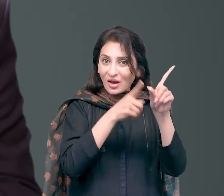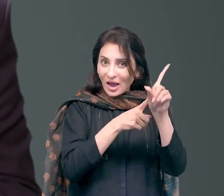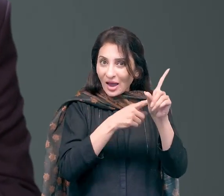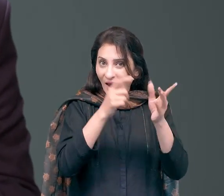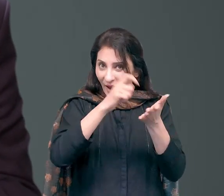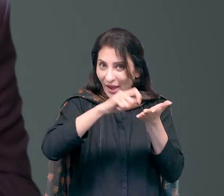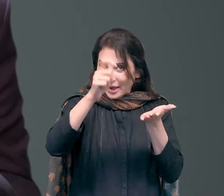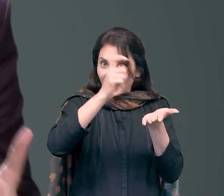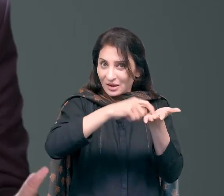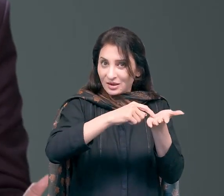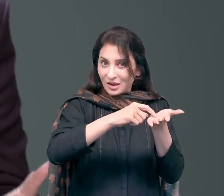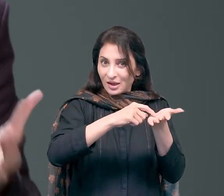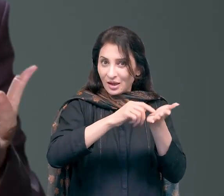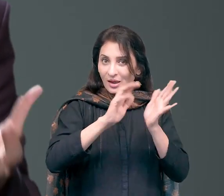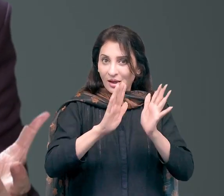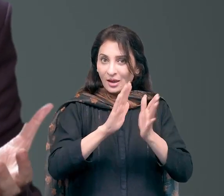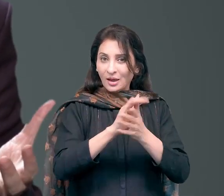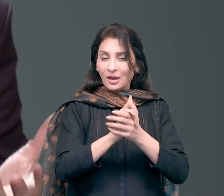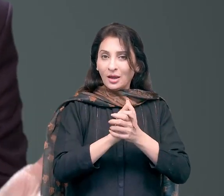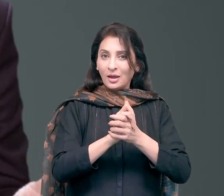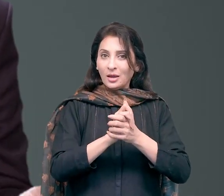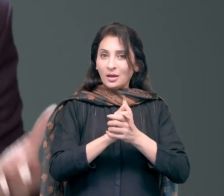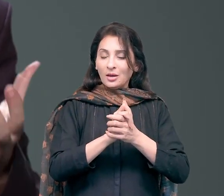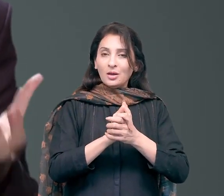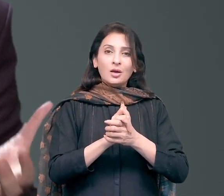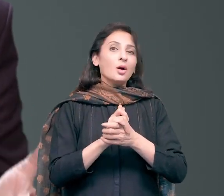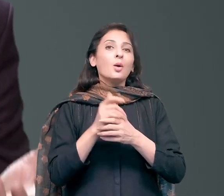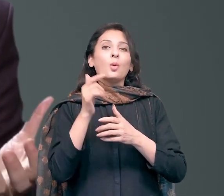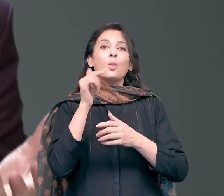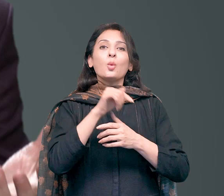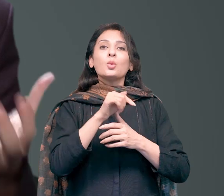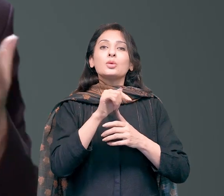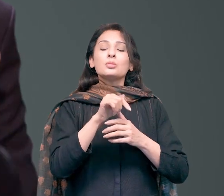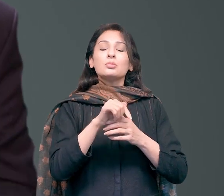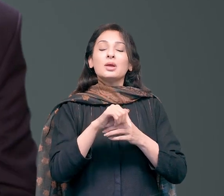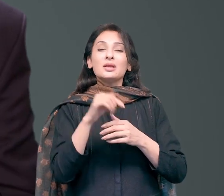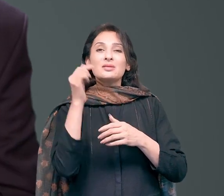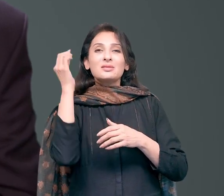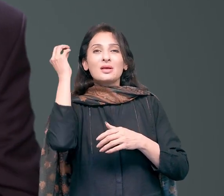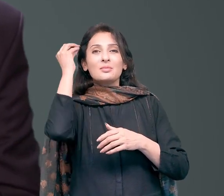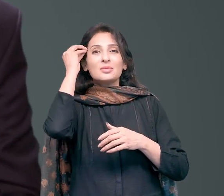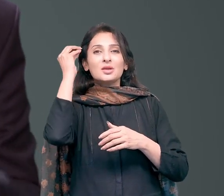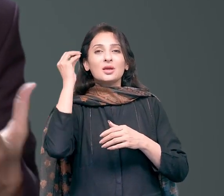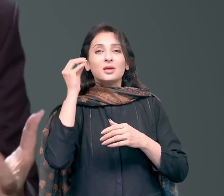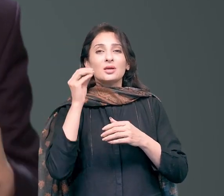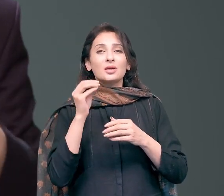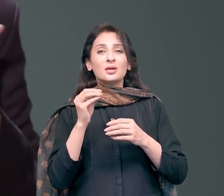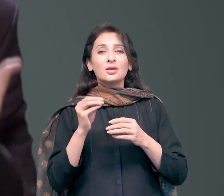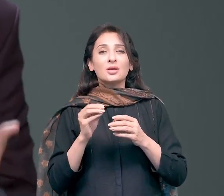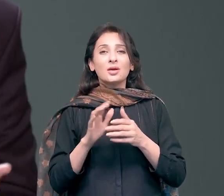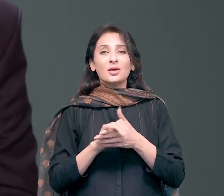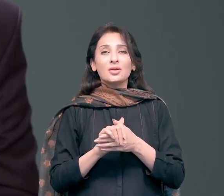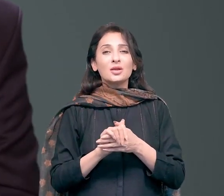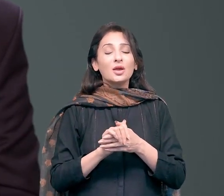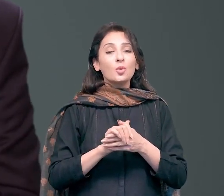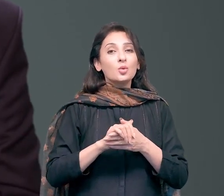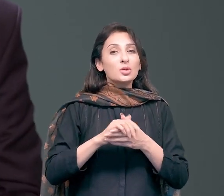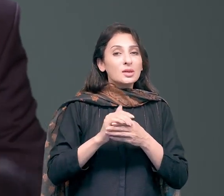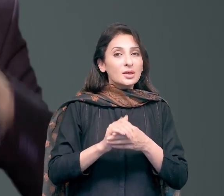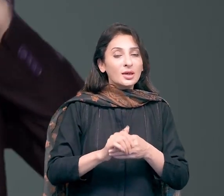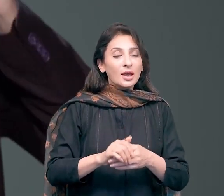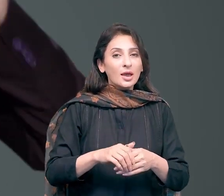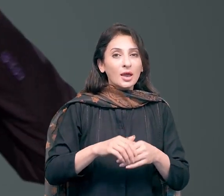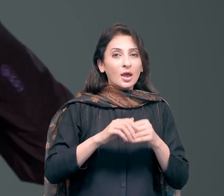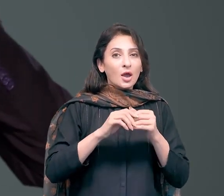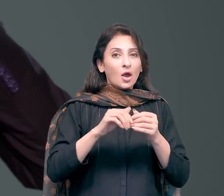جو ایکٹ تھا اس نے سمجھ لیجئے کہ وہ تقریباً پروونشل اٹانومی دے دی۔ اچھا، جب پروونشل اٹانومی دے دی